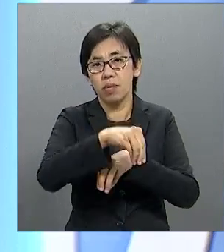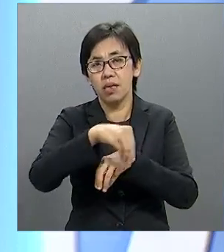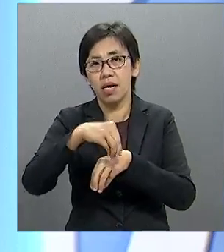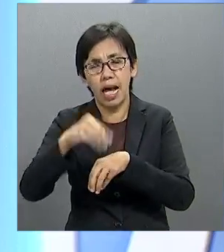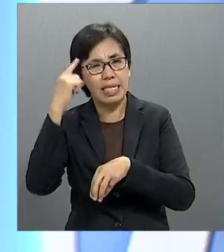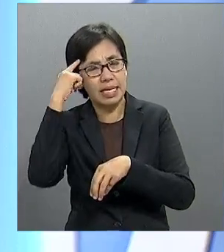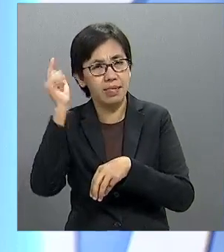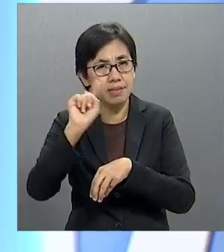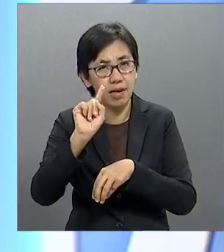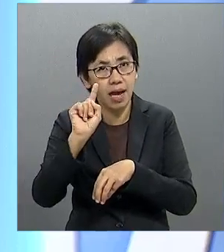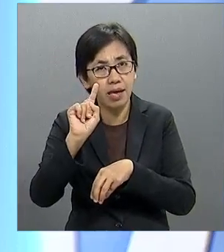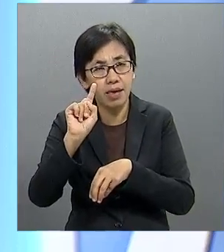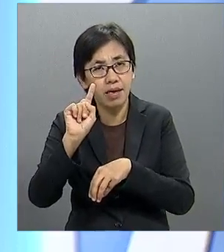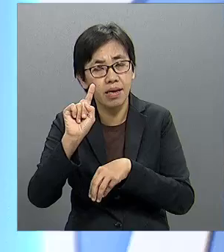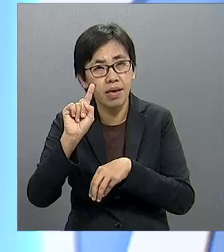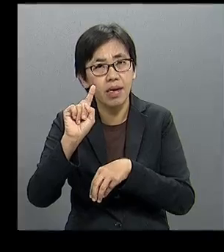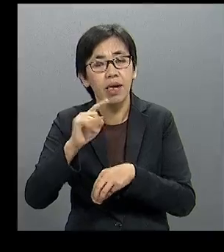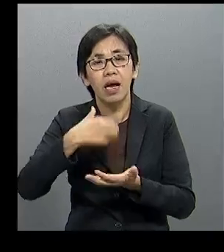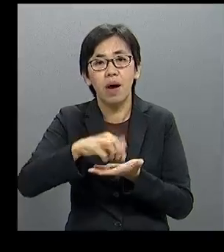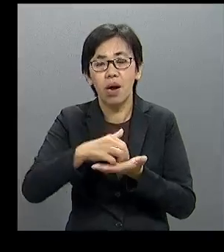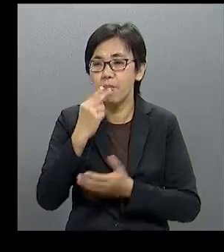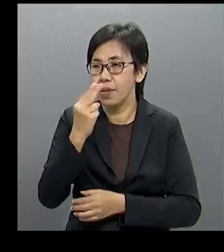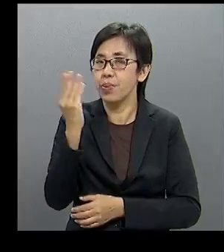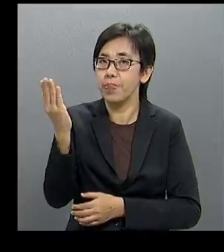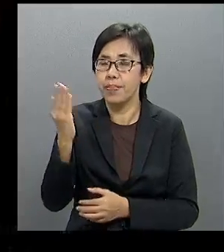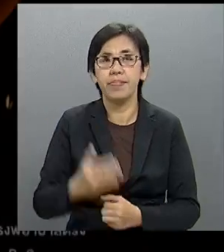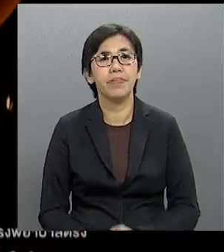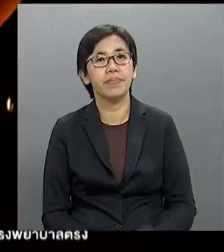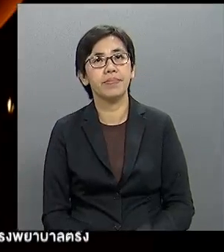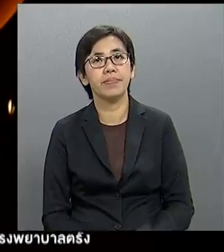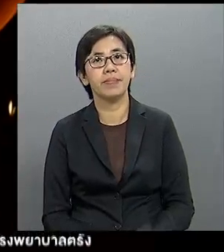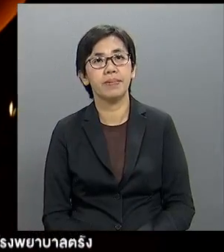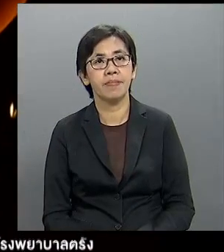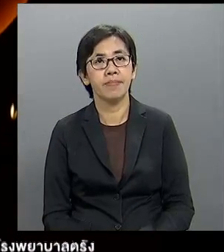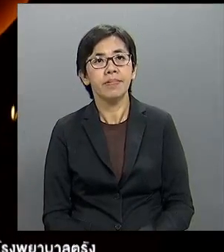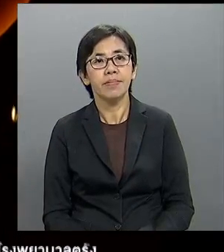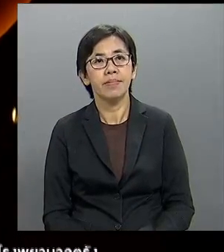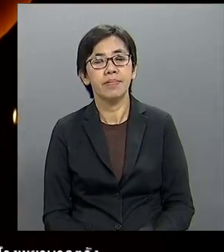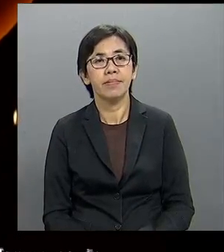ต่อประเด็นนี้อย่างไรไปฝั่งจะต่อเลยค่ะอ่ะม.ค